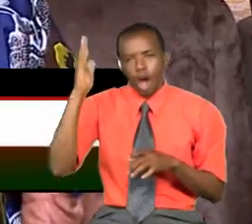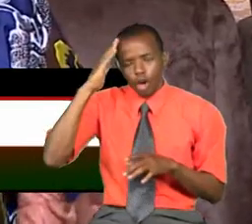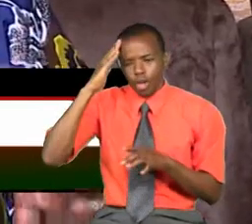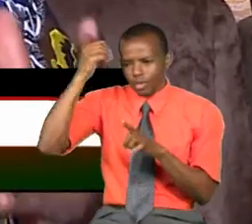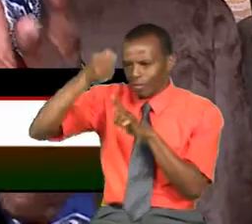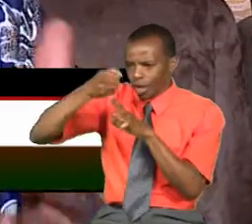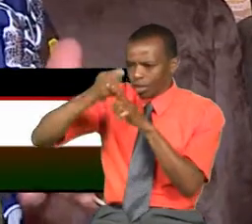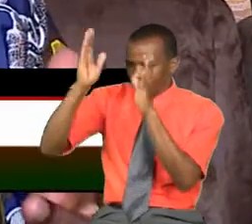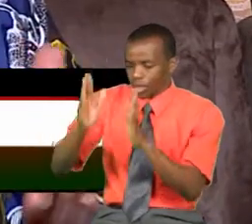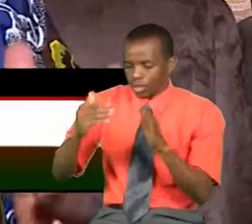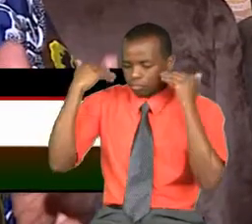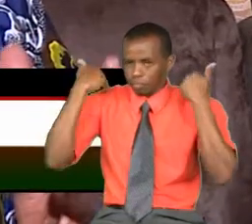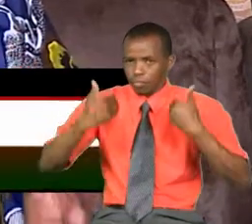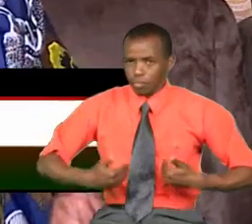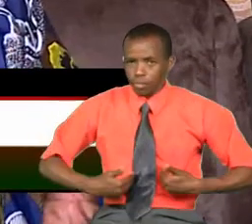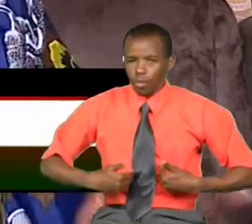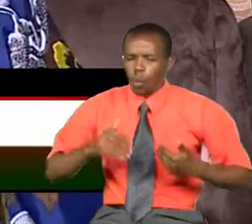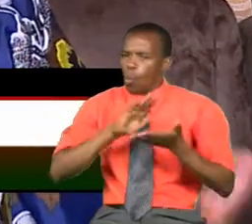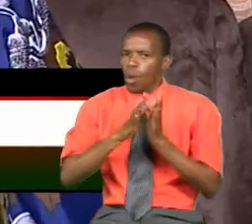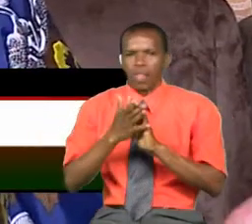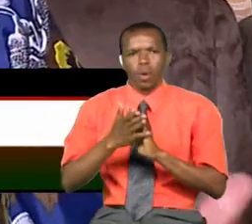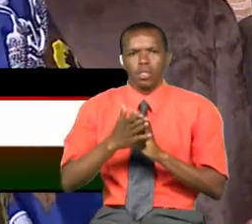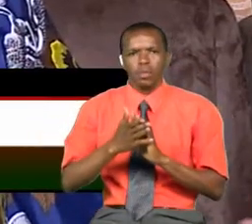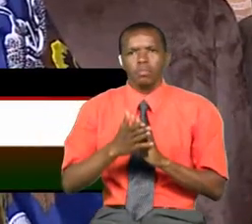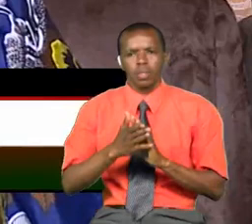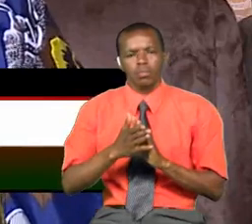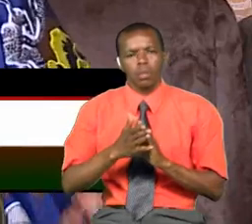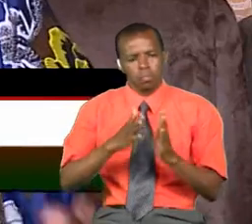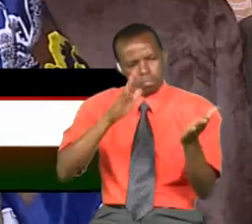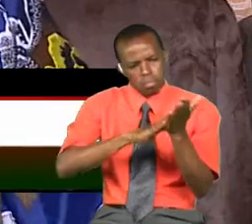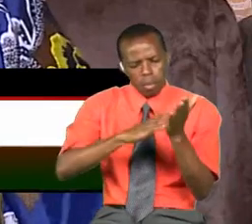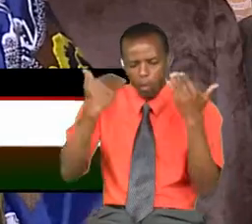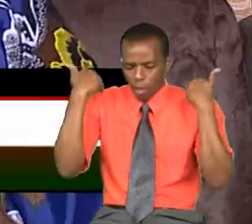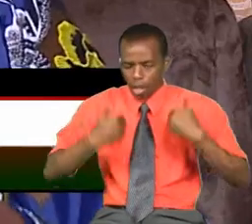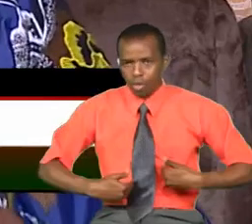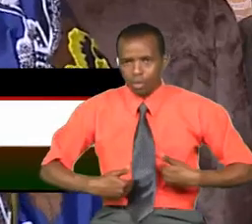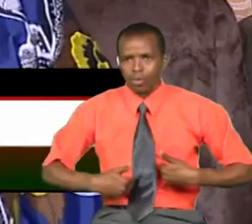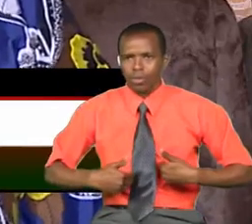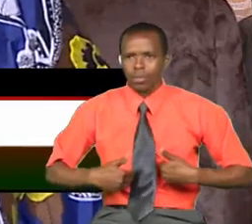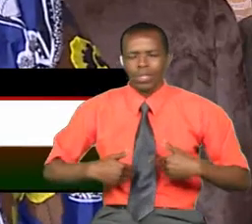mashujaa, mimi bila kujisifu, Leonard MamboMbotela, mimi